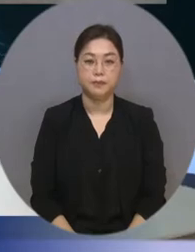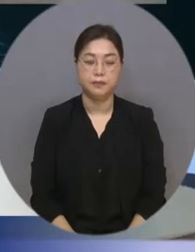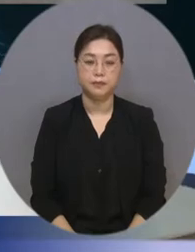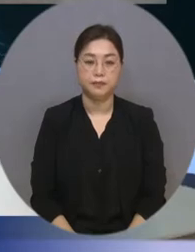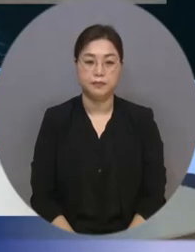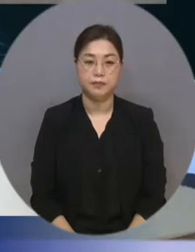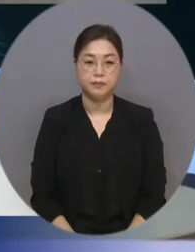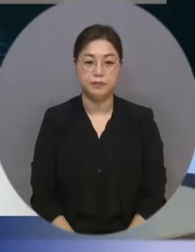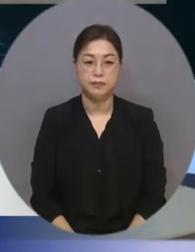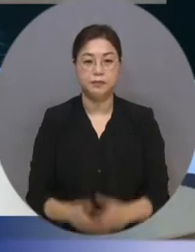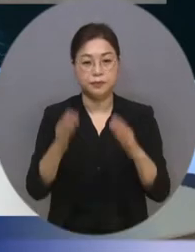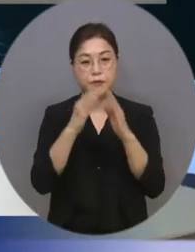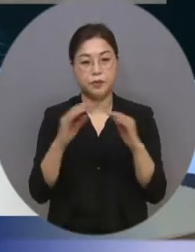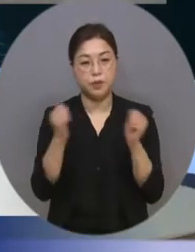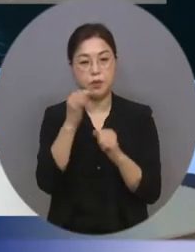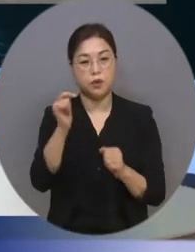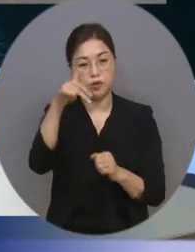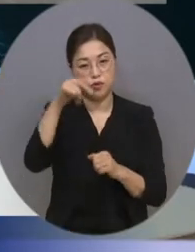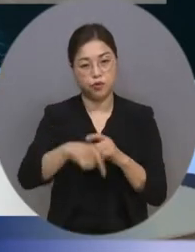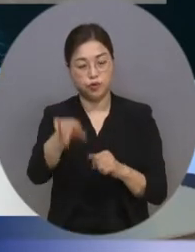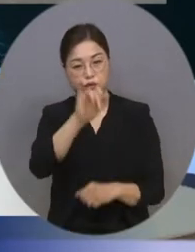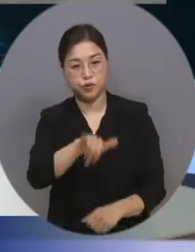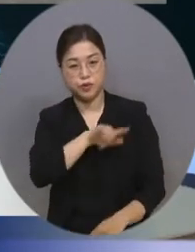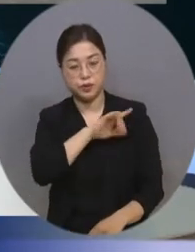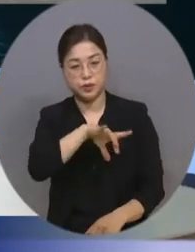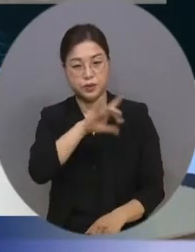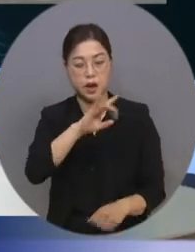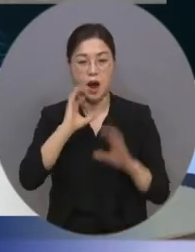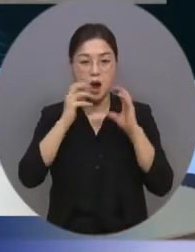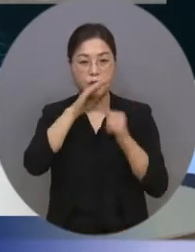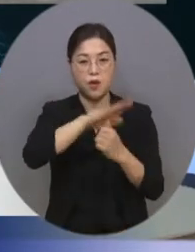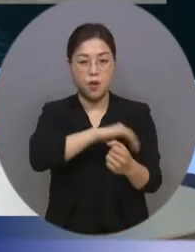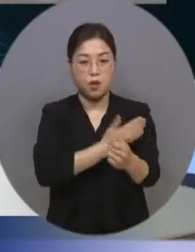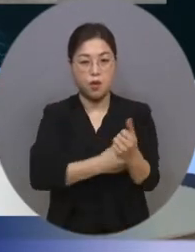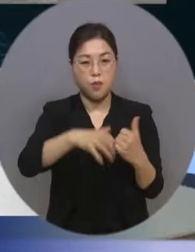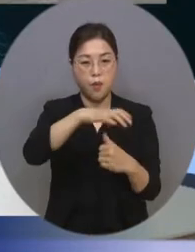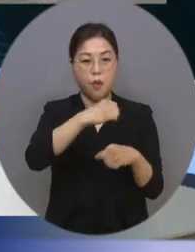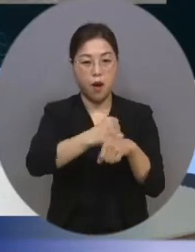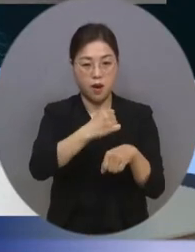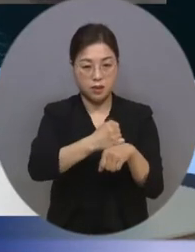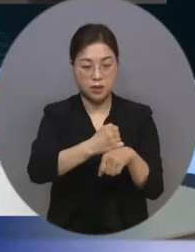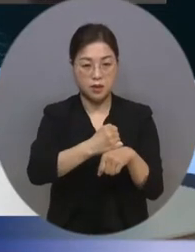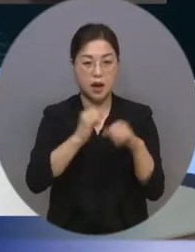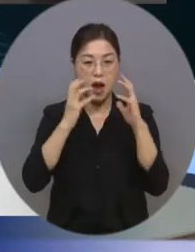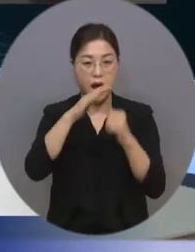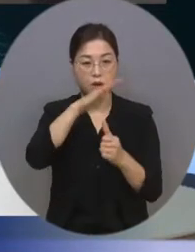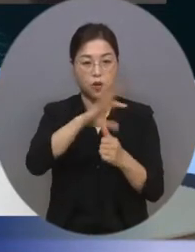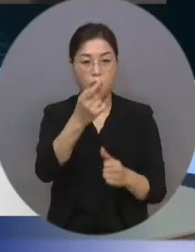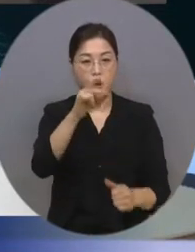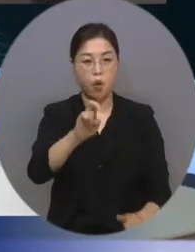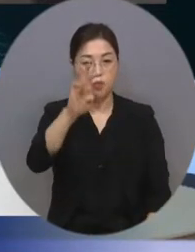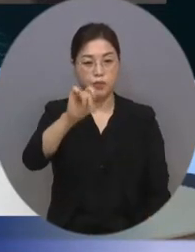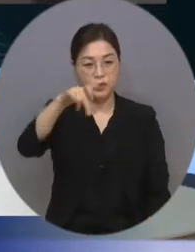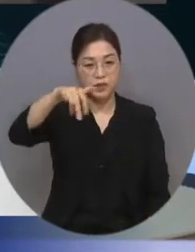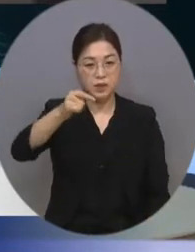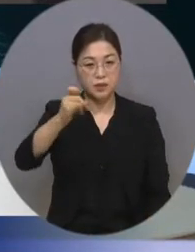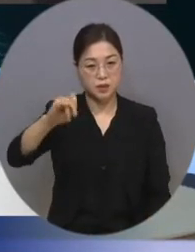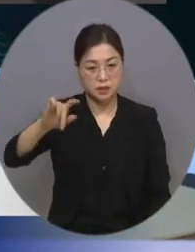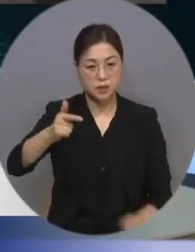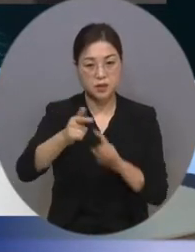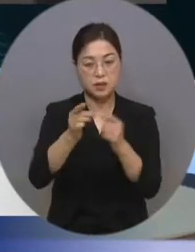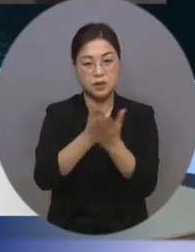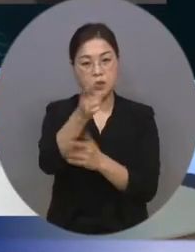전복 완주군의 전국 최초로 아동의 권리를 보고하는 아동 옴부즈 퍼슨 전담사무소가 개소했습니다